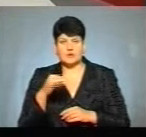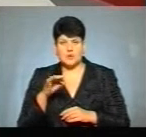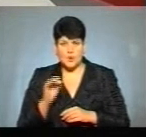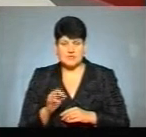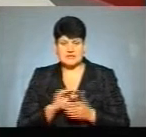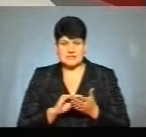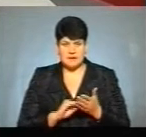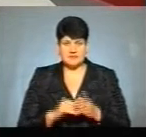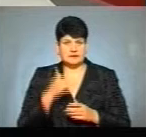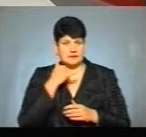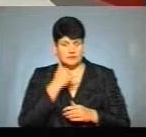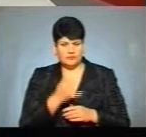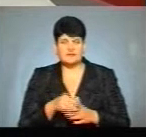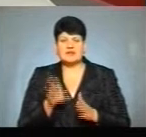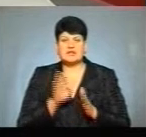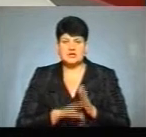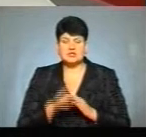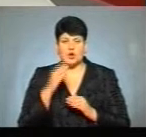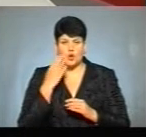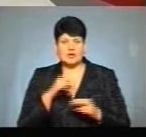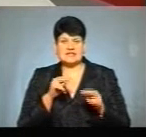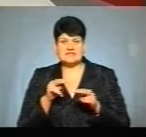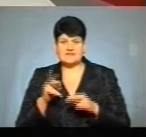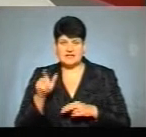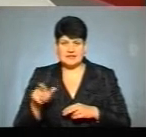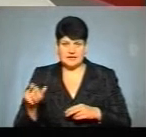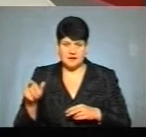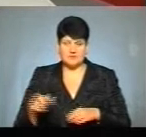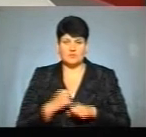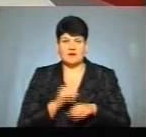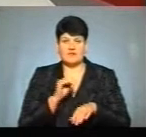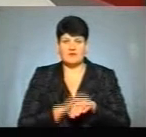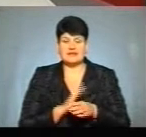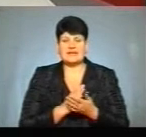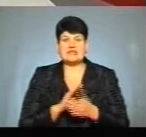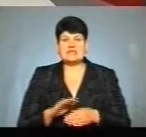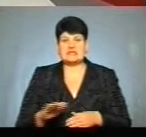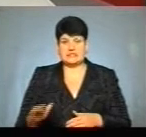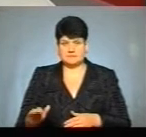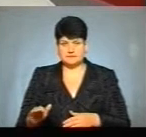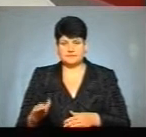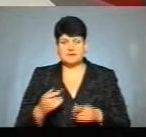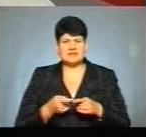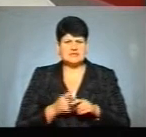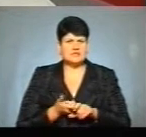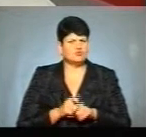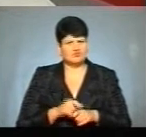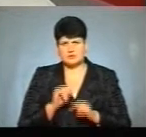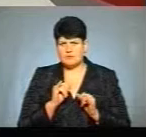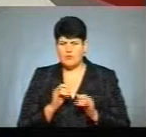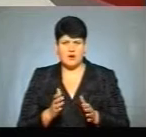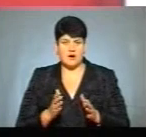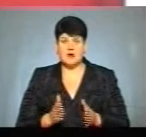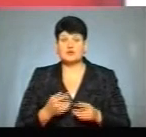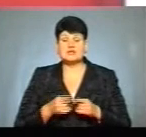телефон. Гірше, коли свідками вчинення факту домашнього насильства являються діти. Це дуже погано, і